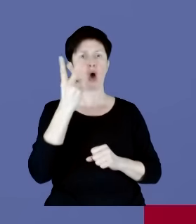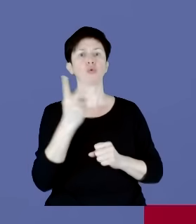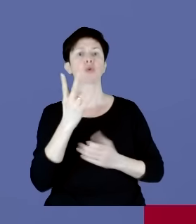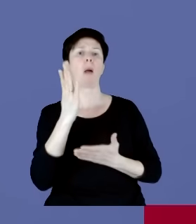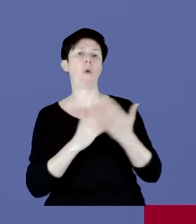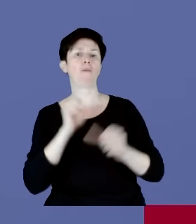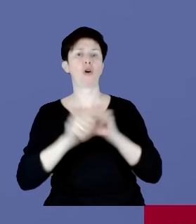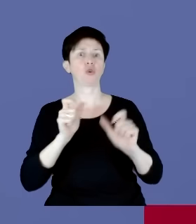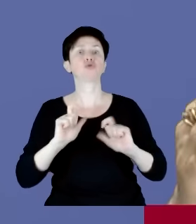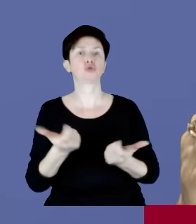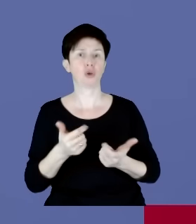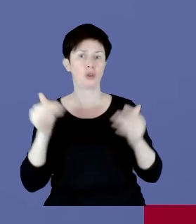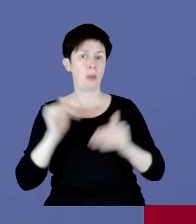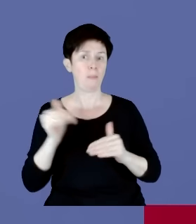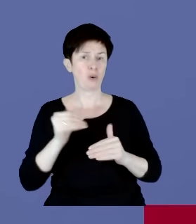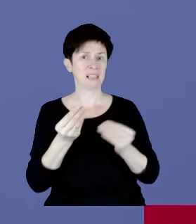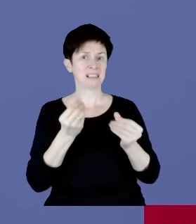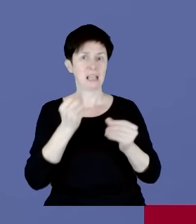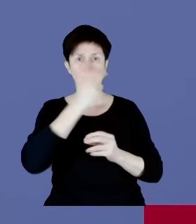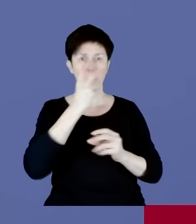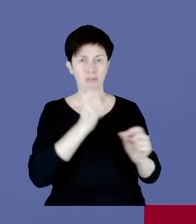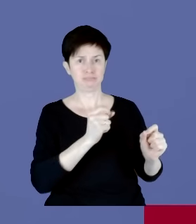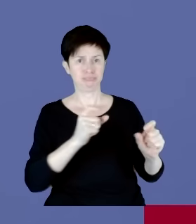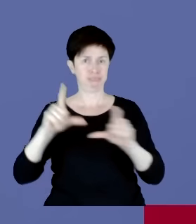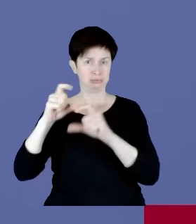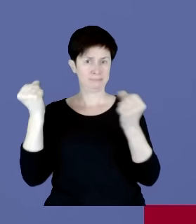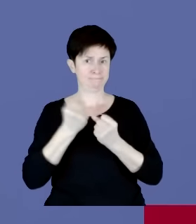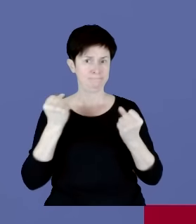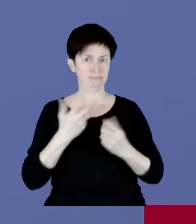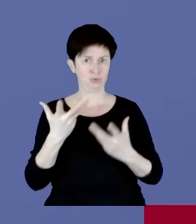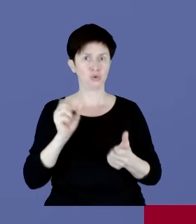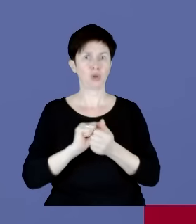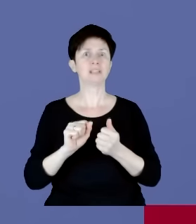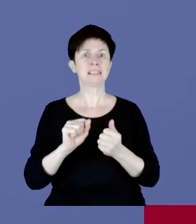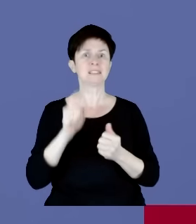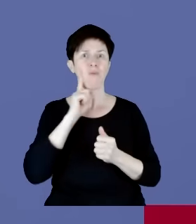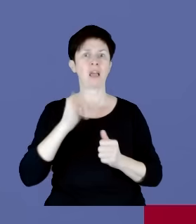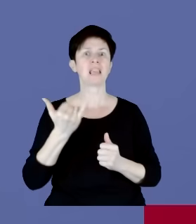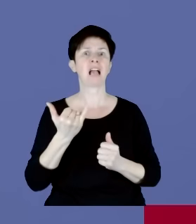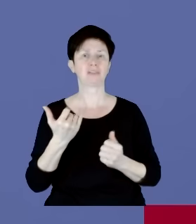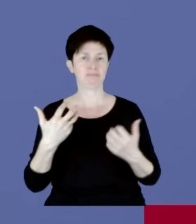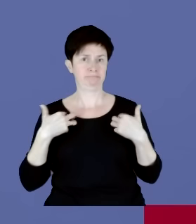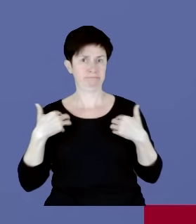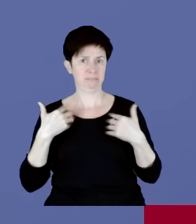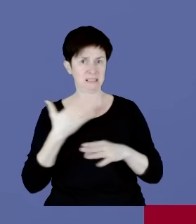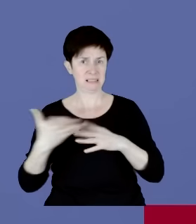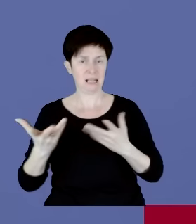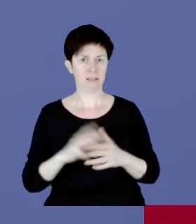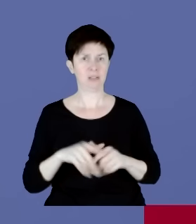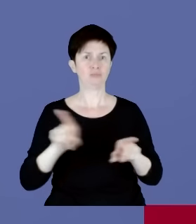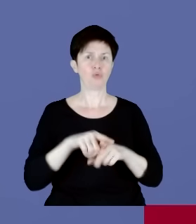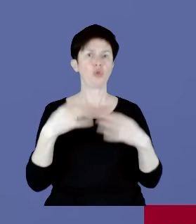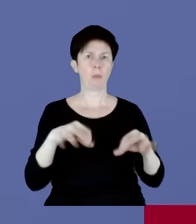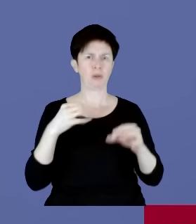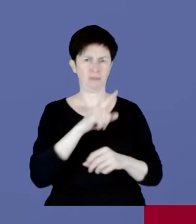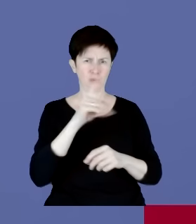niestety ceny prądu, które będą wywindowane bardzo w górę, więc to też przekłada się na jakość funkcjonowania. No i ten dobrowolny ZUS, to trochę śmieszne, bo od